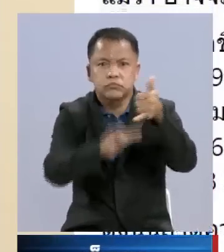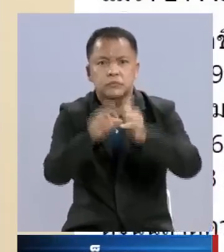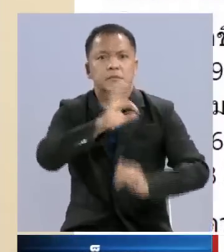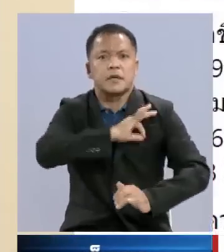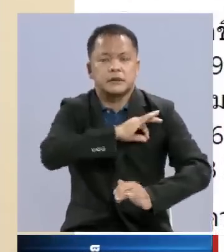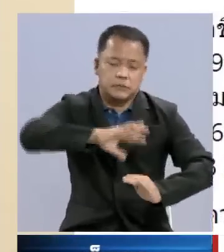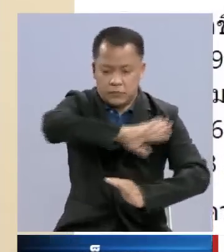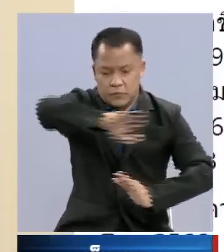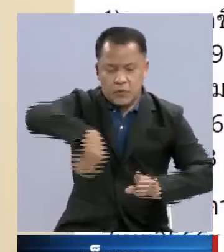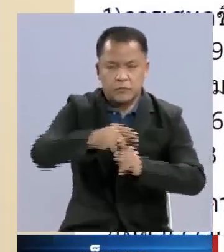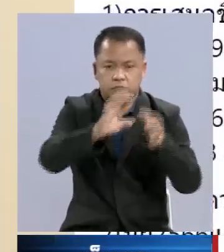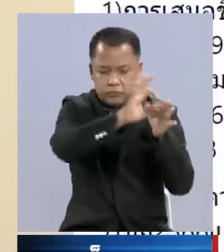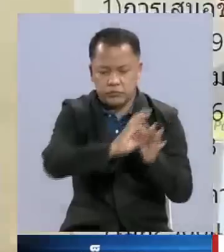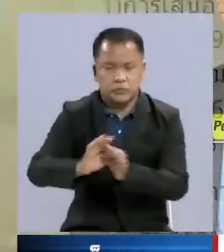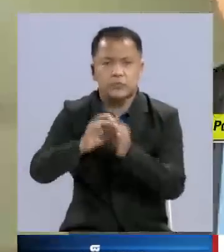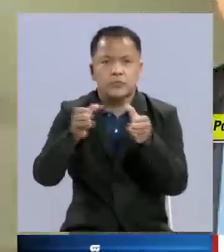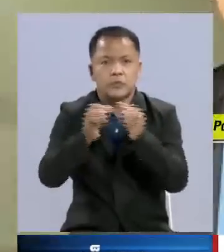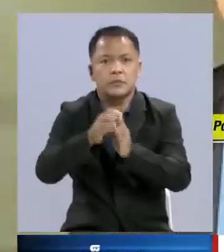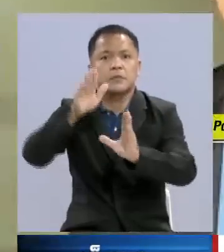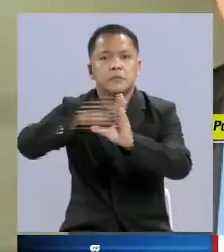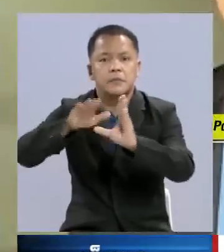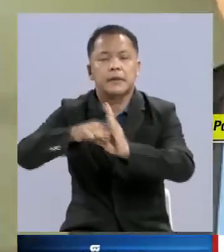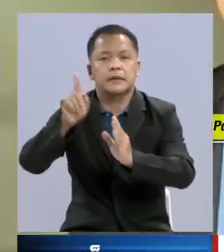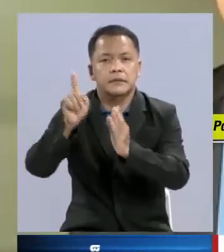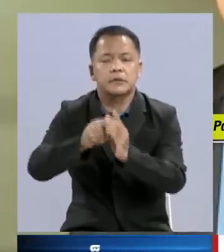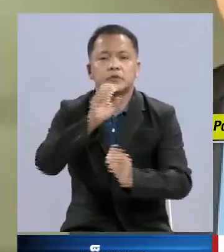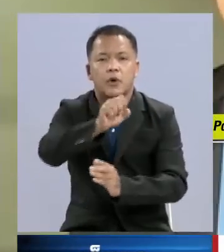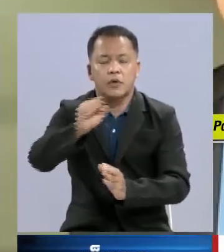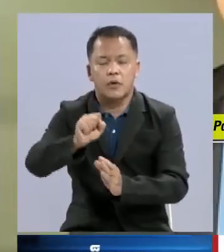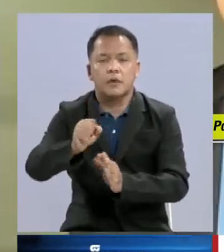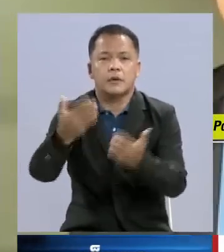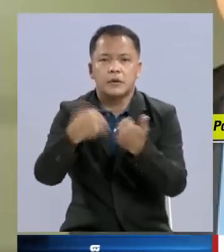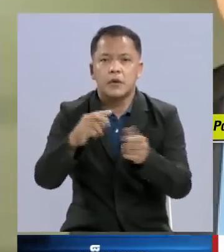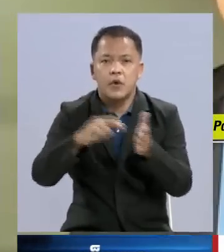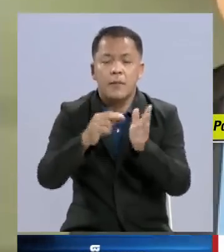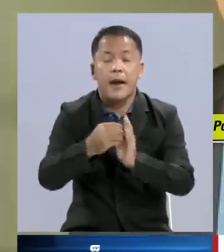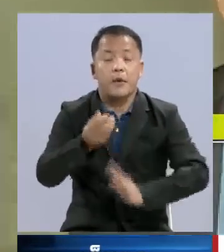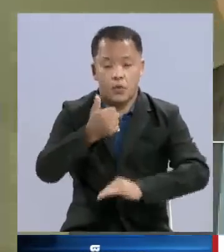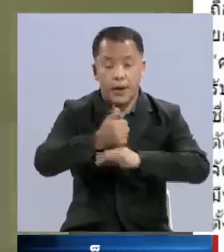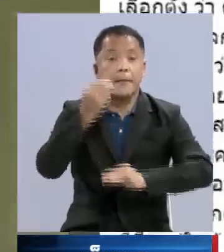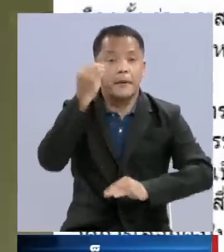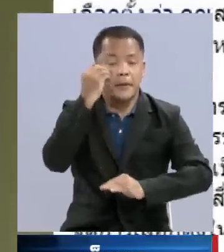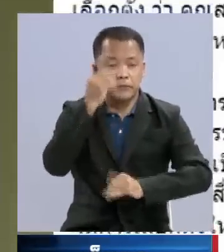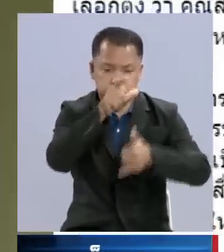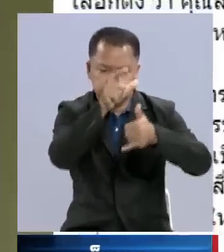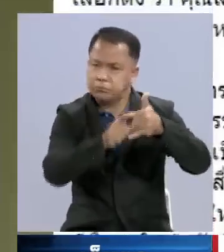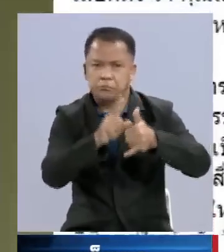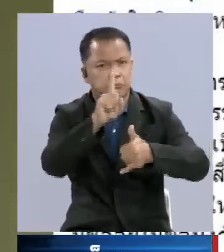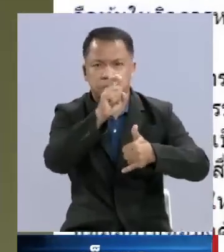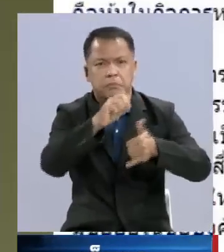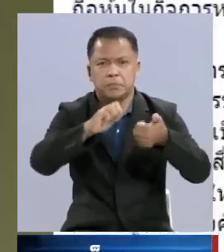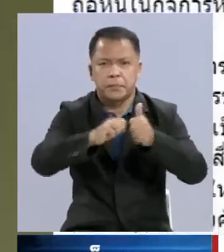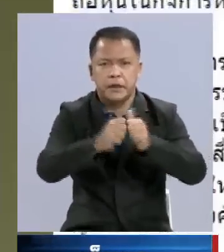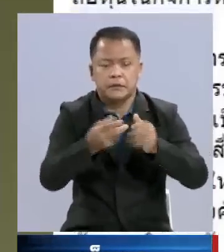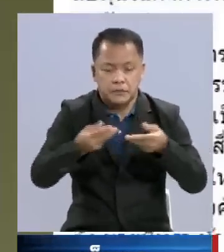มาชิกพรรคล้อมาจากคุณสมบัติของผู้ลงสมัครรับเลือกตั้งนั่นหมายความว่าถ้าเกิดคุณพิธาขาดคุณสมบัติประเด็นเรื่องของ